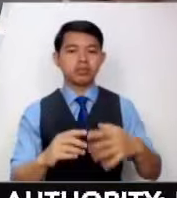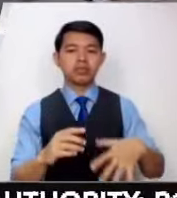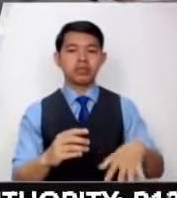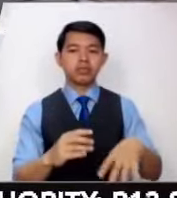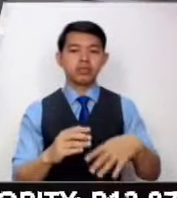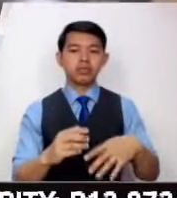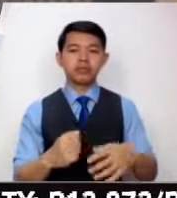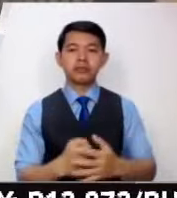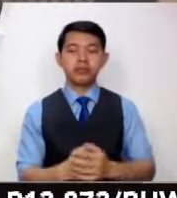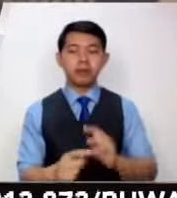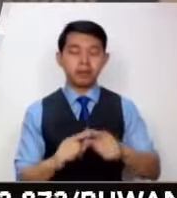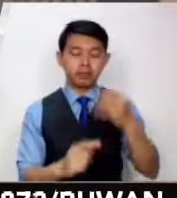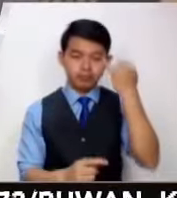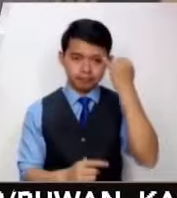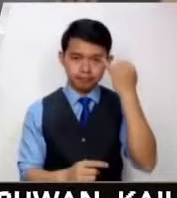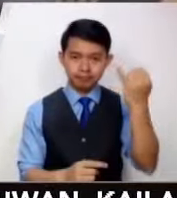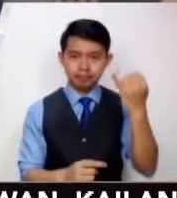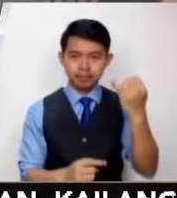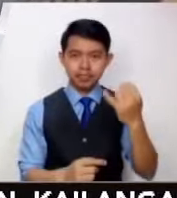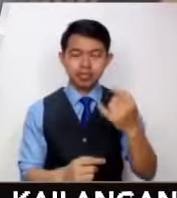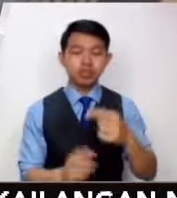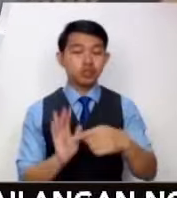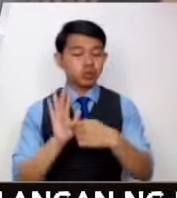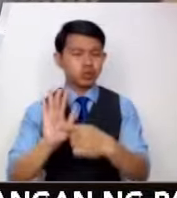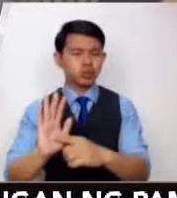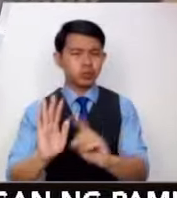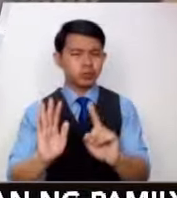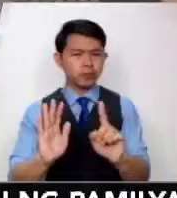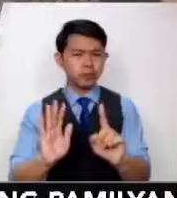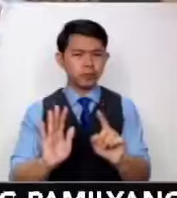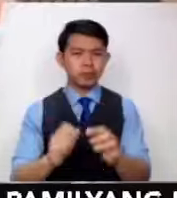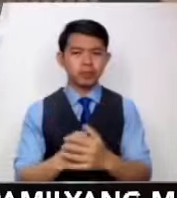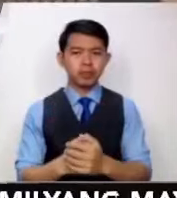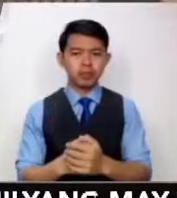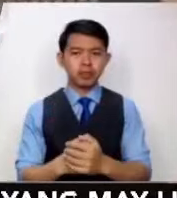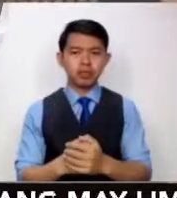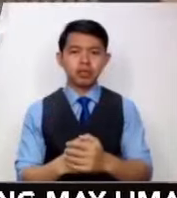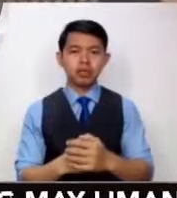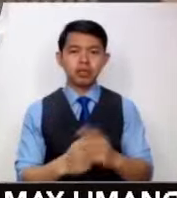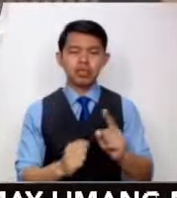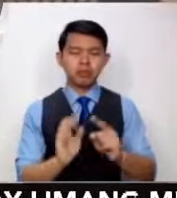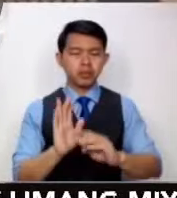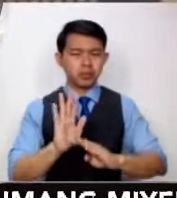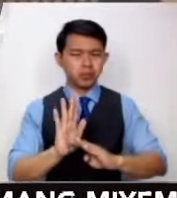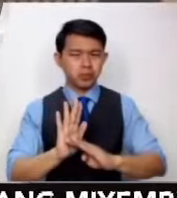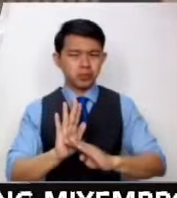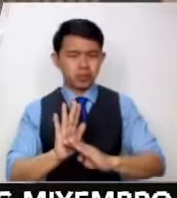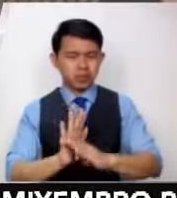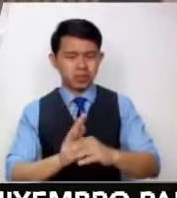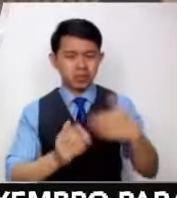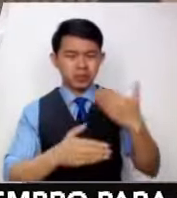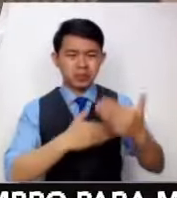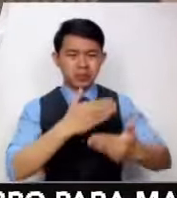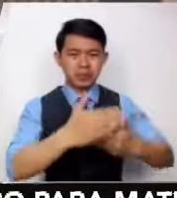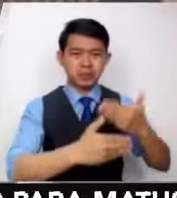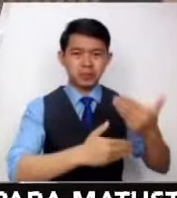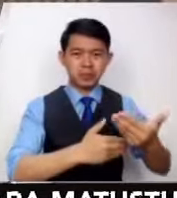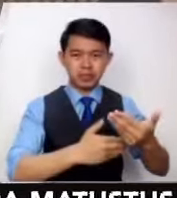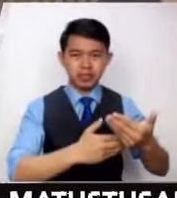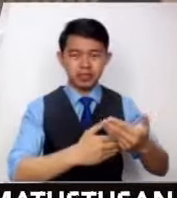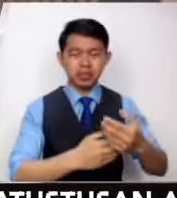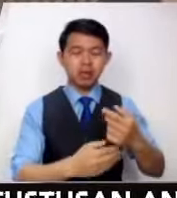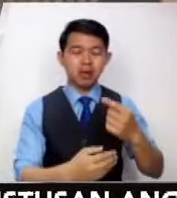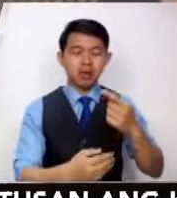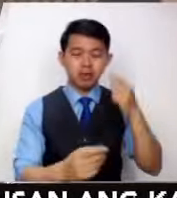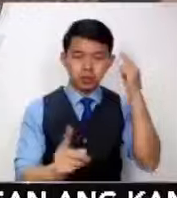dito ay para makita natin ano ba yung progress that we're making as a nation in terms of reducing the number of families and